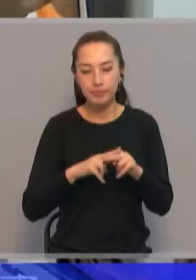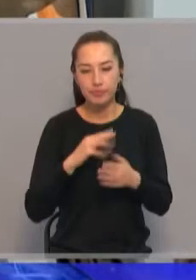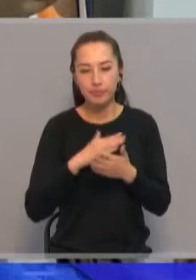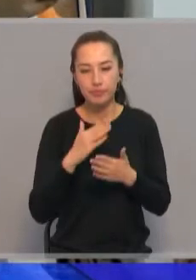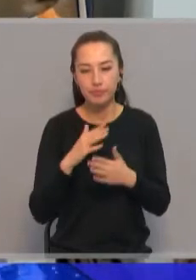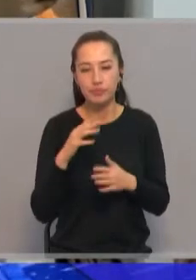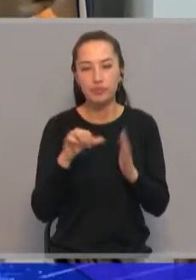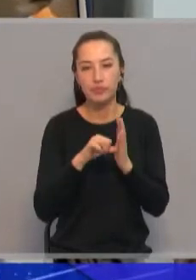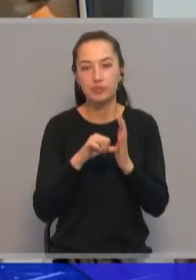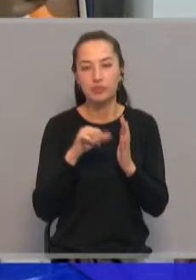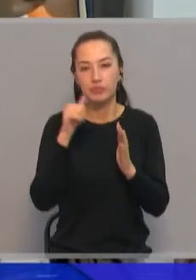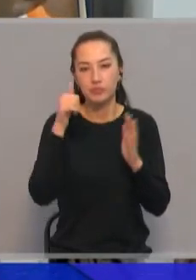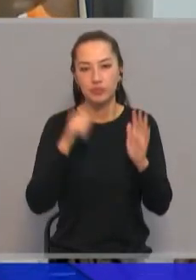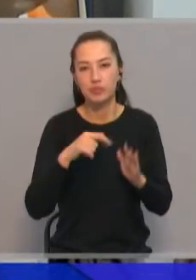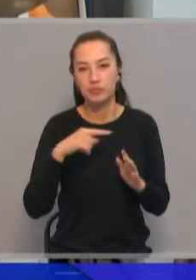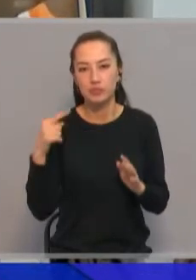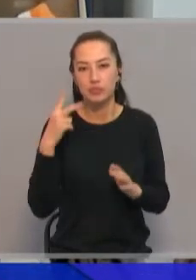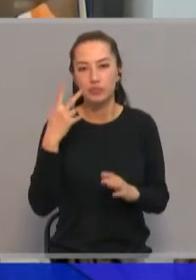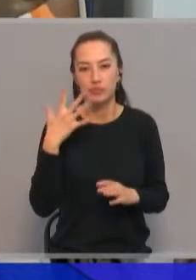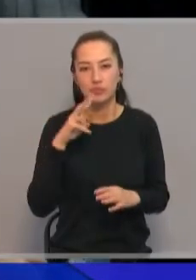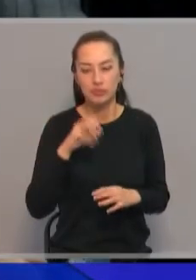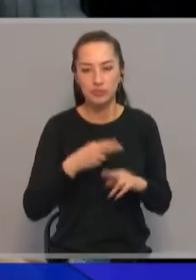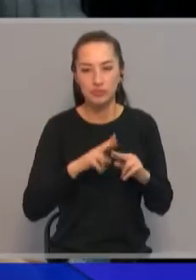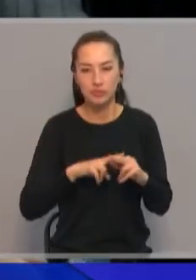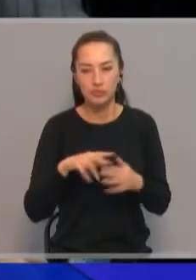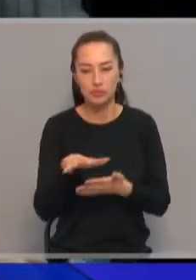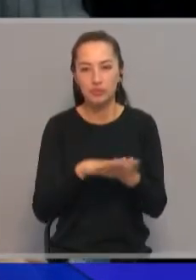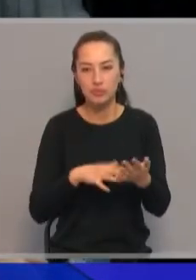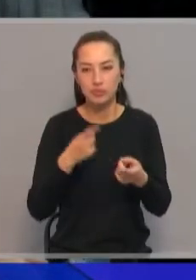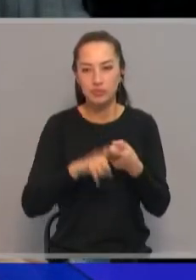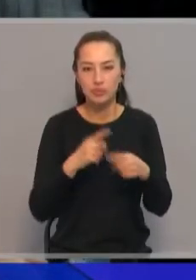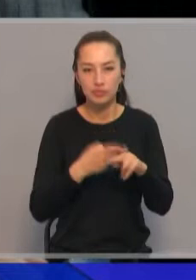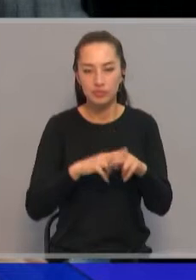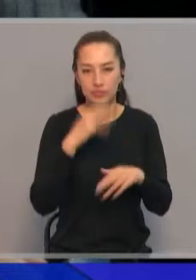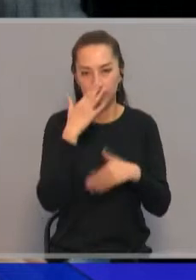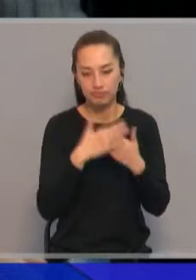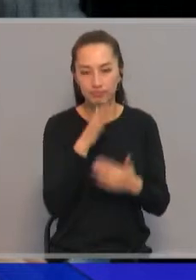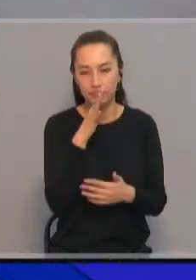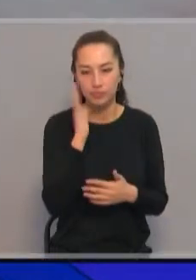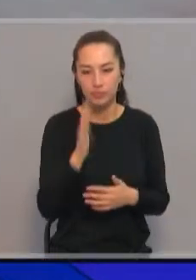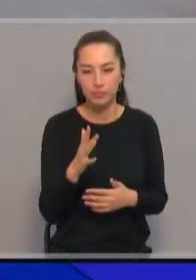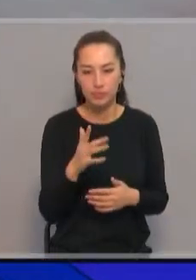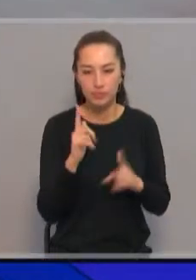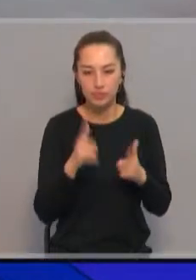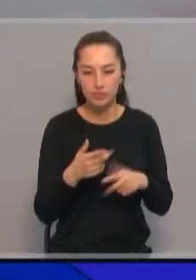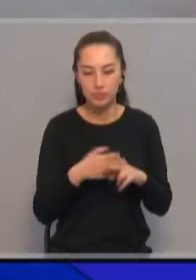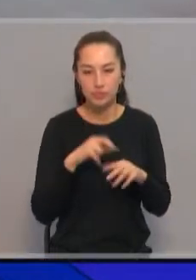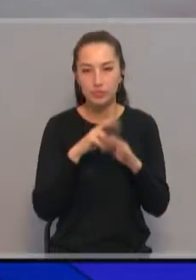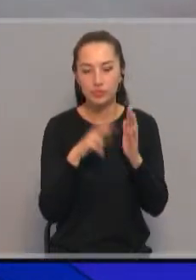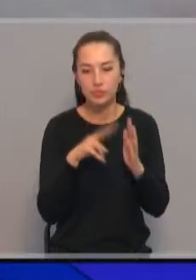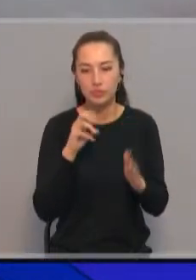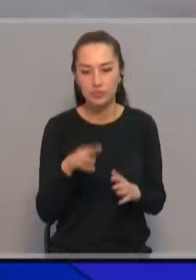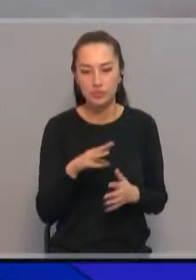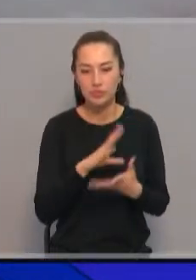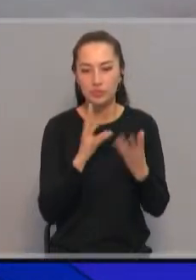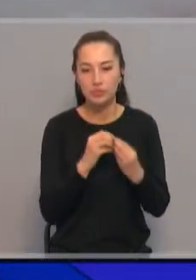мерзімі 6 айдан 25 жылға дейін. Жаңа ипотекаға өтініштер қабылдау жақын уақытта басталады. Осы жылы банк өзінің 18 жылдығын атап